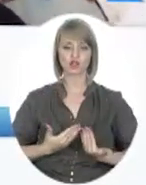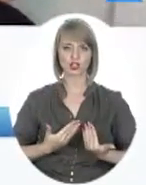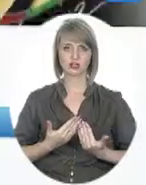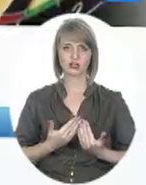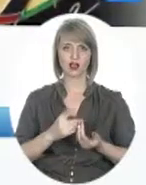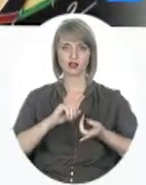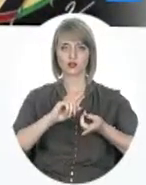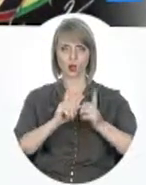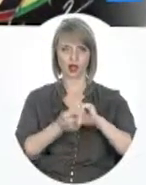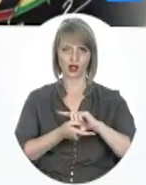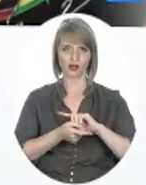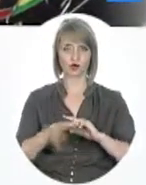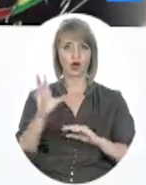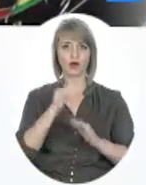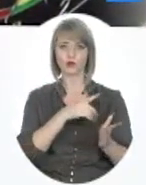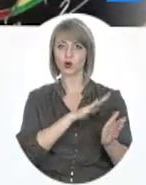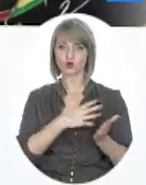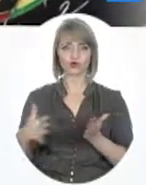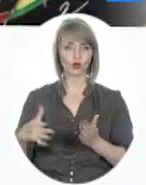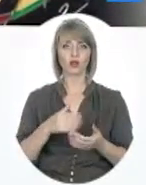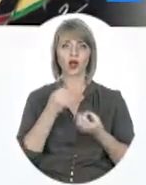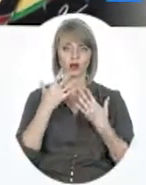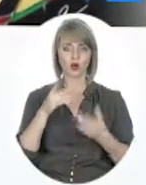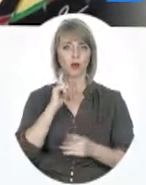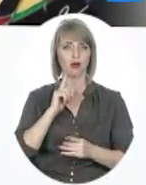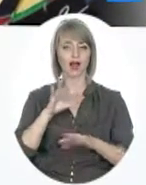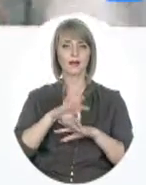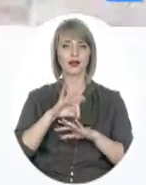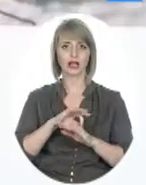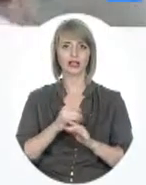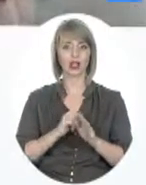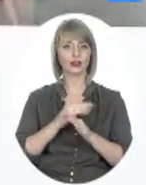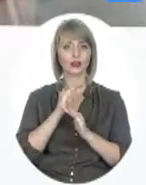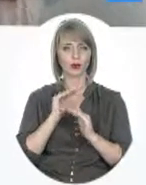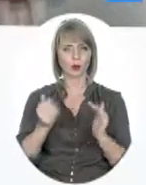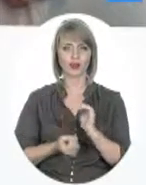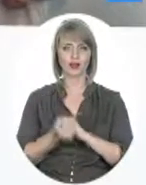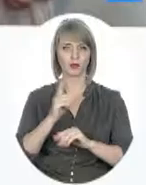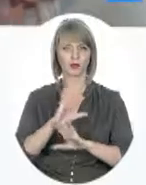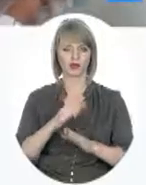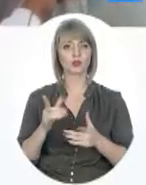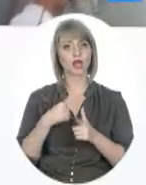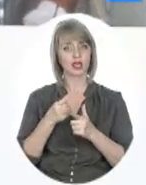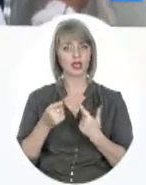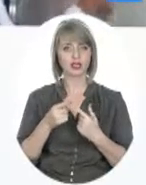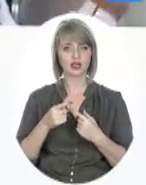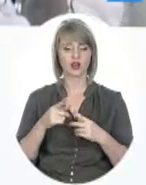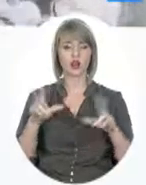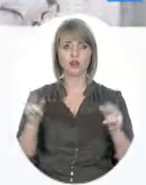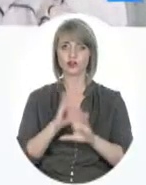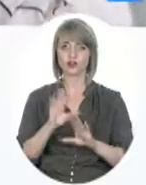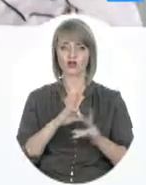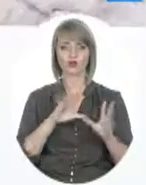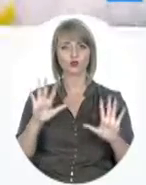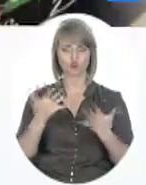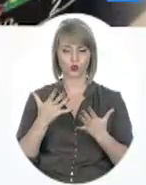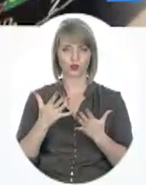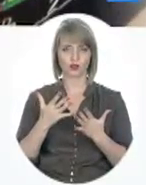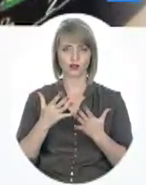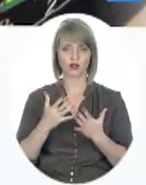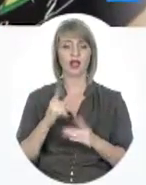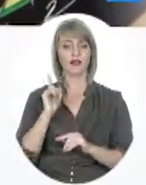ног на голову. Все течет гладко и хорошо, пока болезнь тихонько не подкрадется или несчастный случай не ударит сильно и метко.